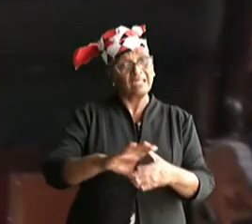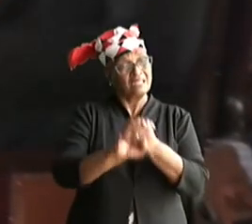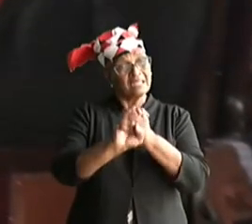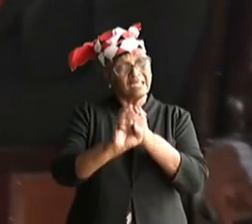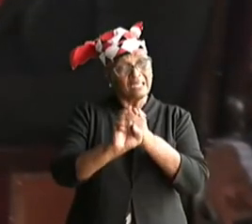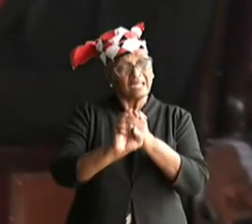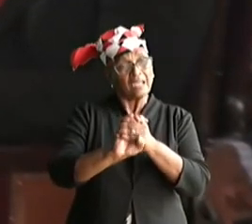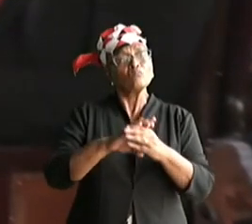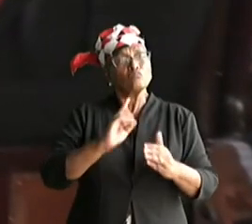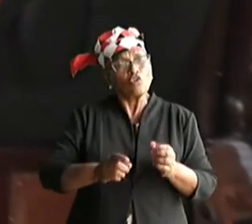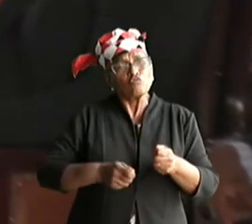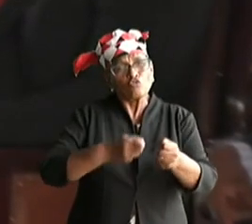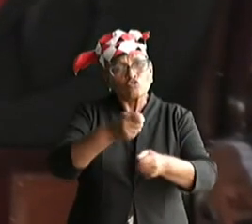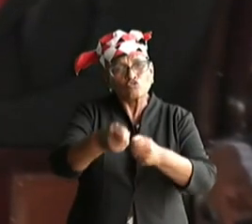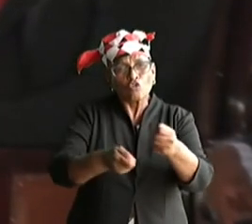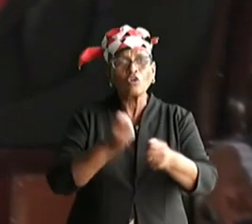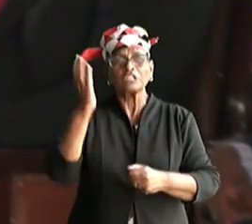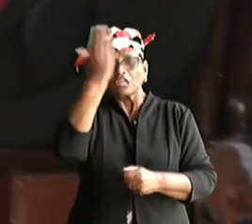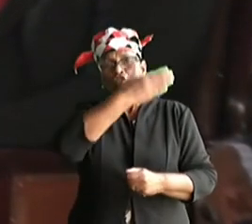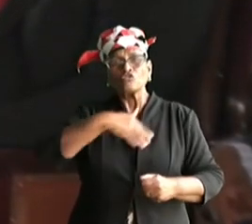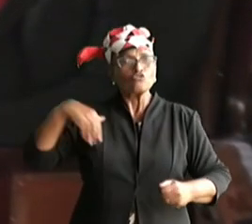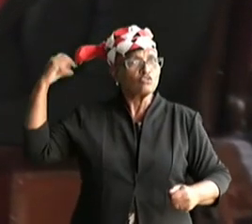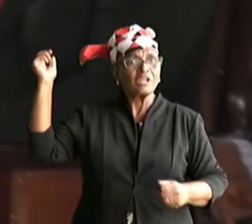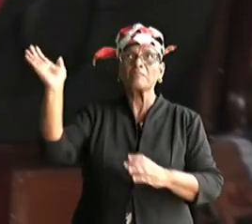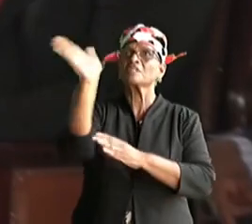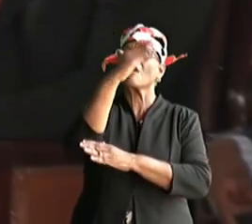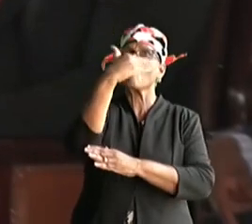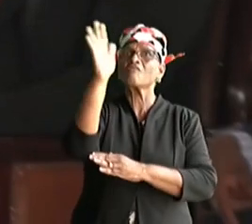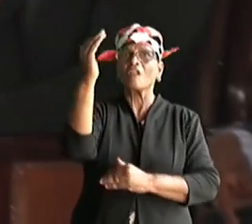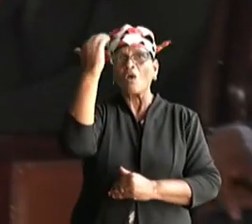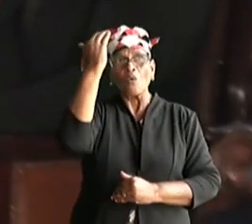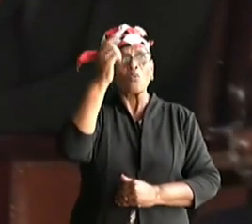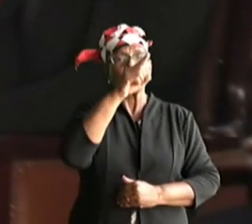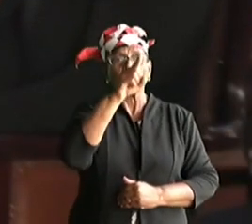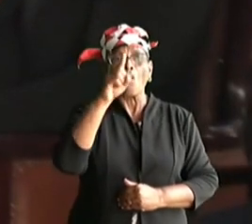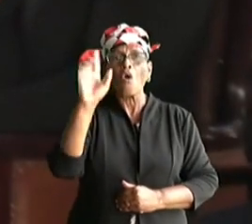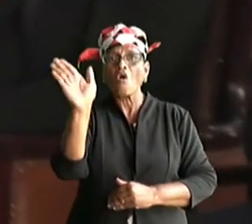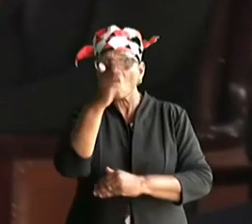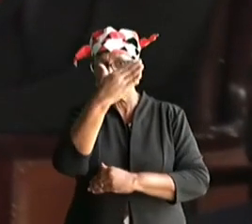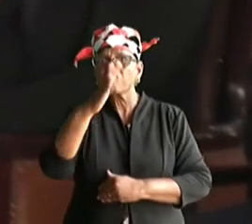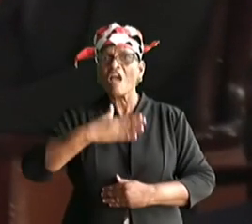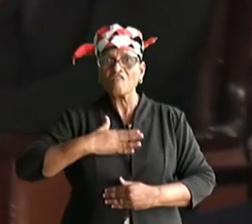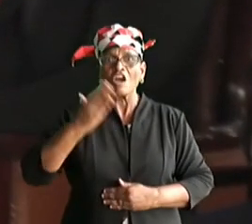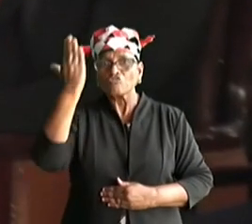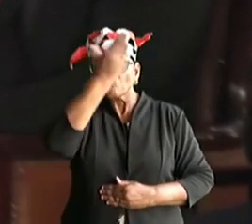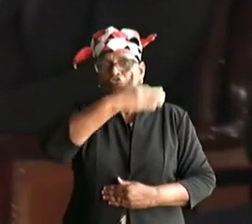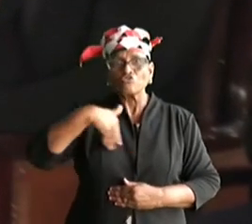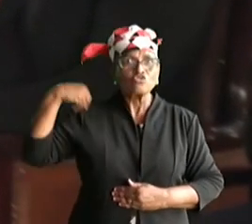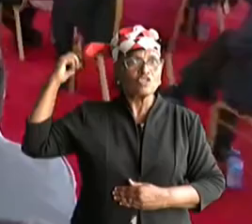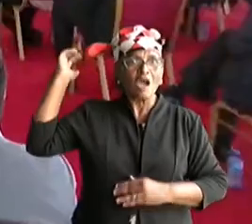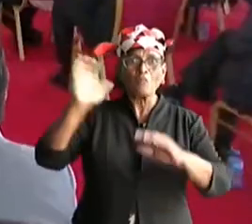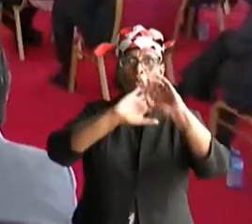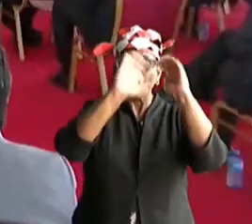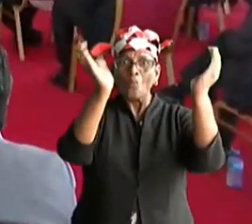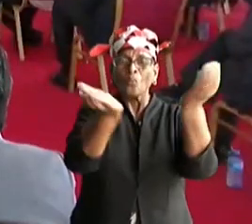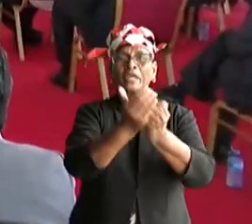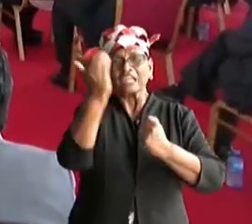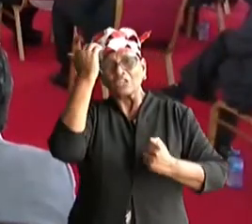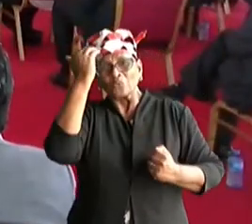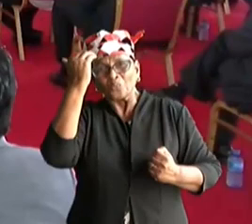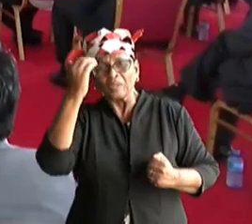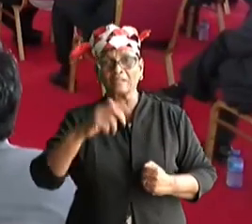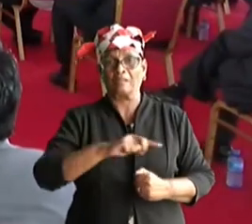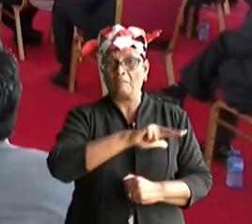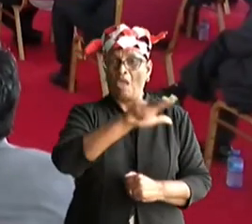ervoor zorgen dat de Surinaamse vlag steeds meer bekendheid zal verwerven in de wereld. Op ons rust